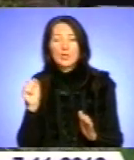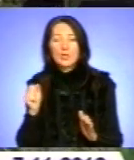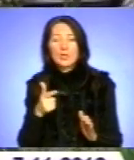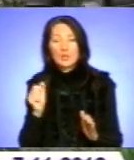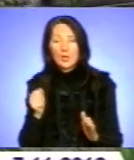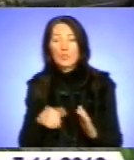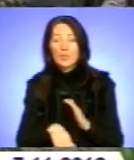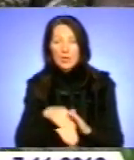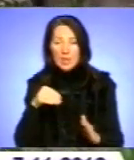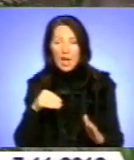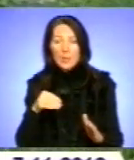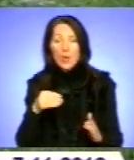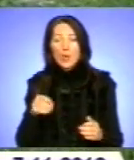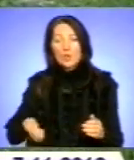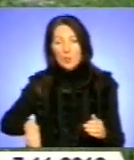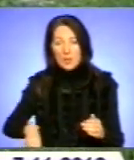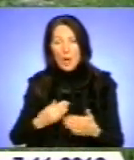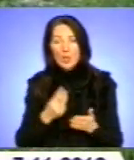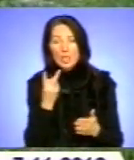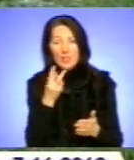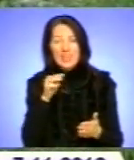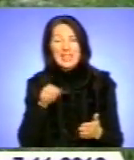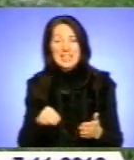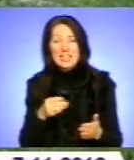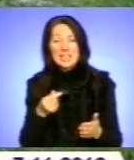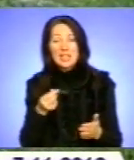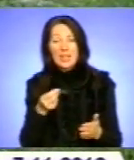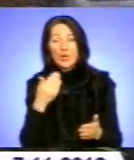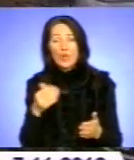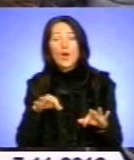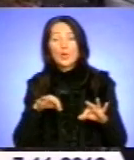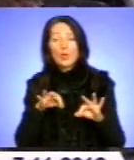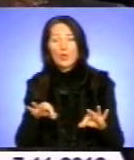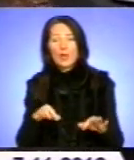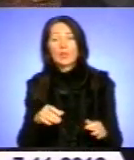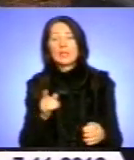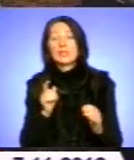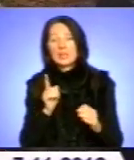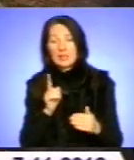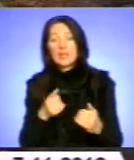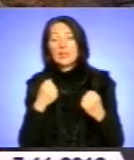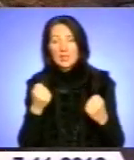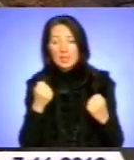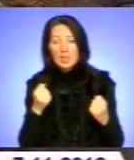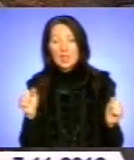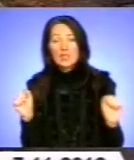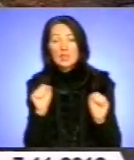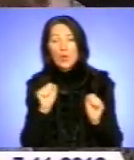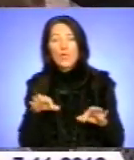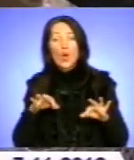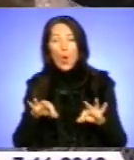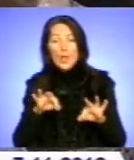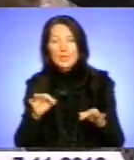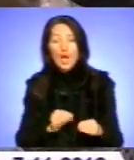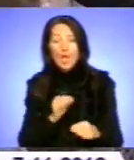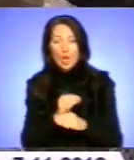Витягаємо з гаманця майже 2000 гривень, і у вашого авто не шикарні, але надійні зимові колеса. Додайте до цієї